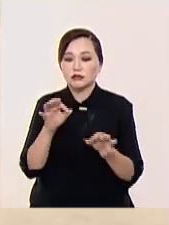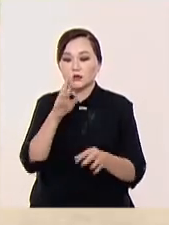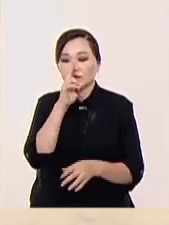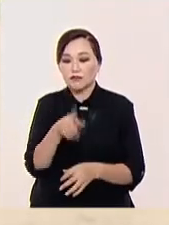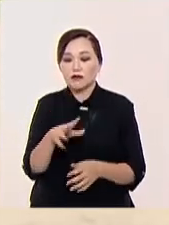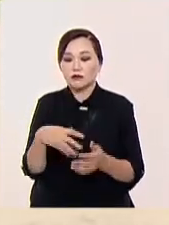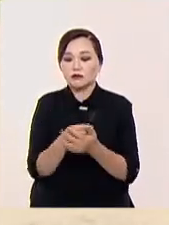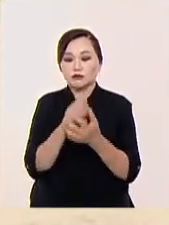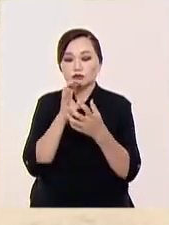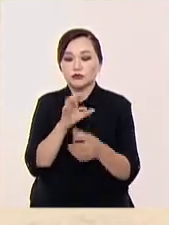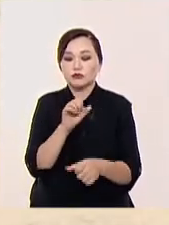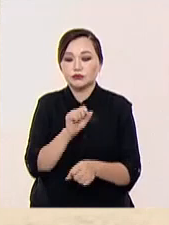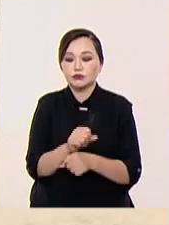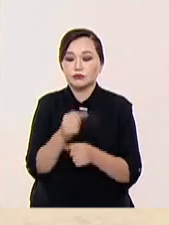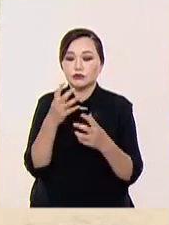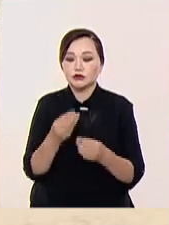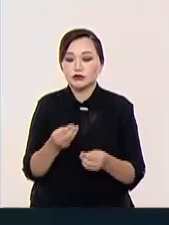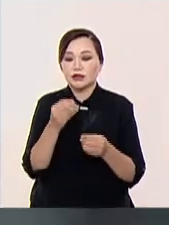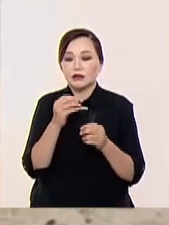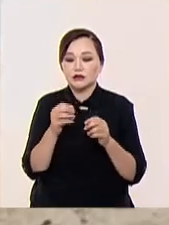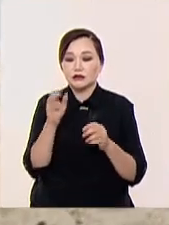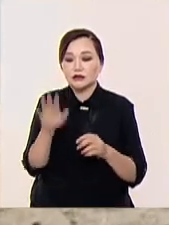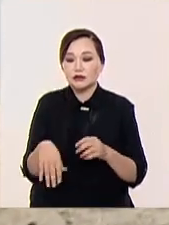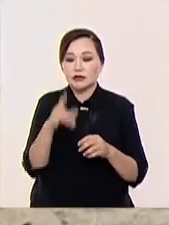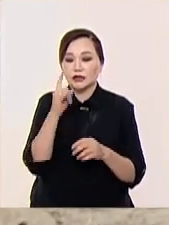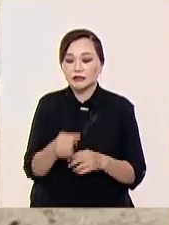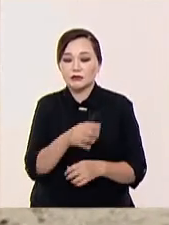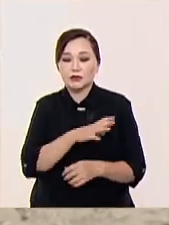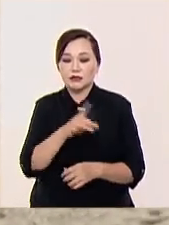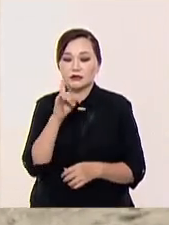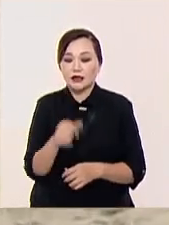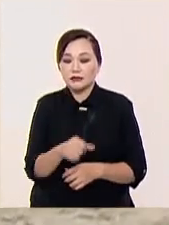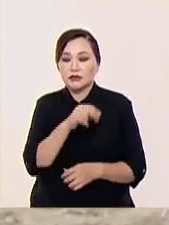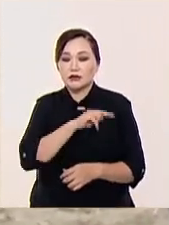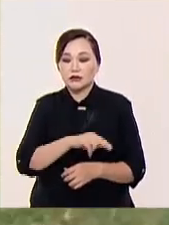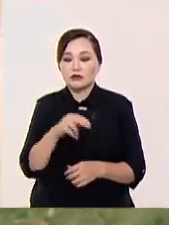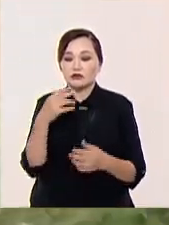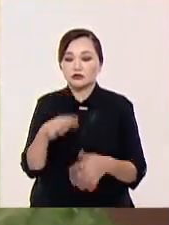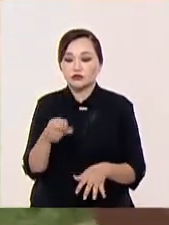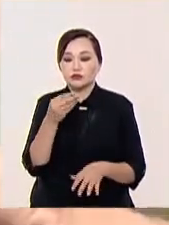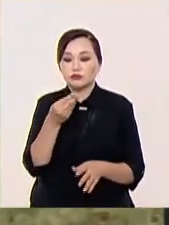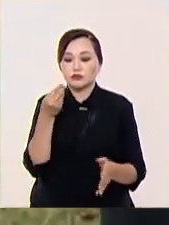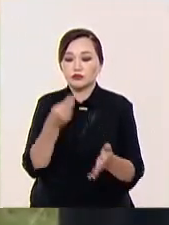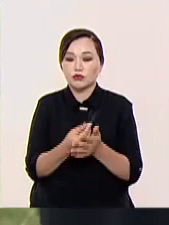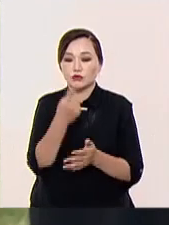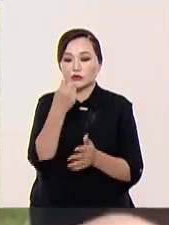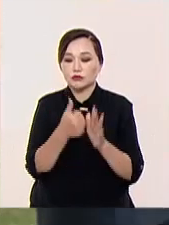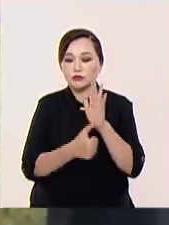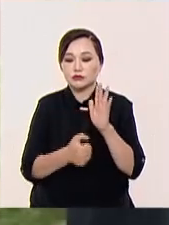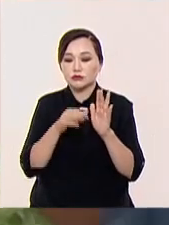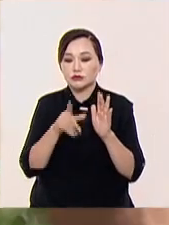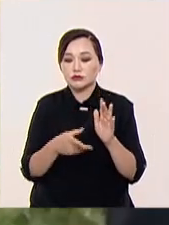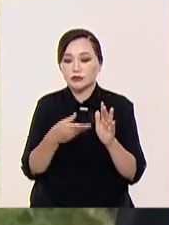бері қоғамдық көлік тоқтап, күндері жолай өткен көлікке қараған. Ал такси қызметі қалтаны қағып дәніккен. Күнде 600 теңге тауып бере